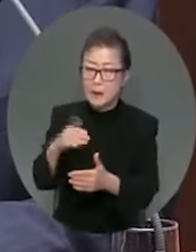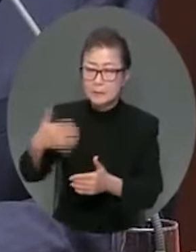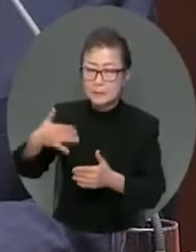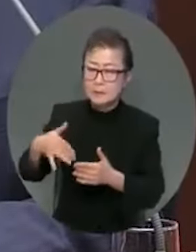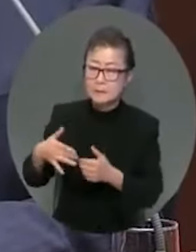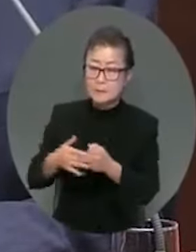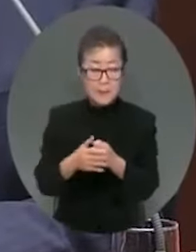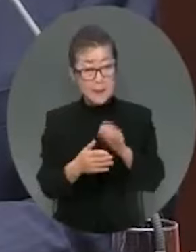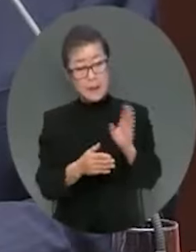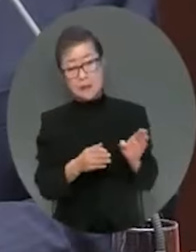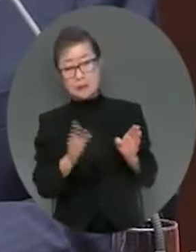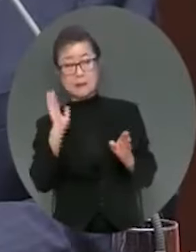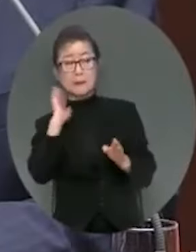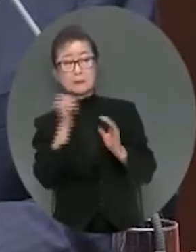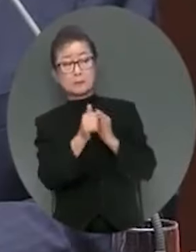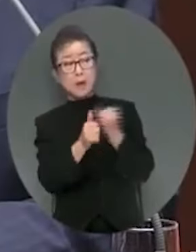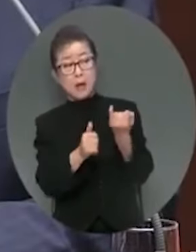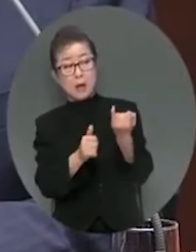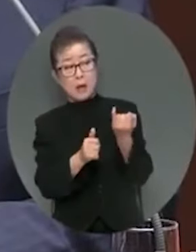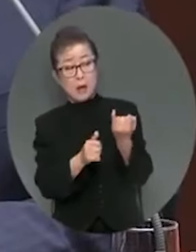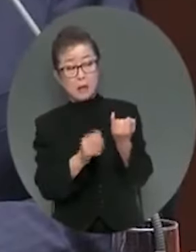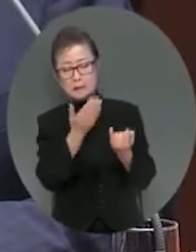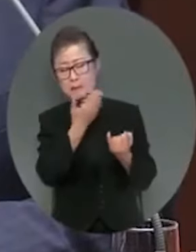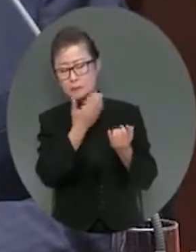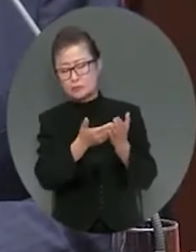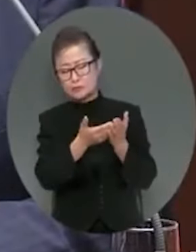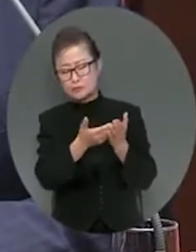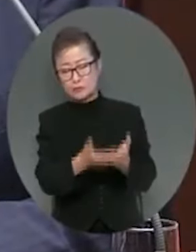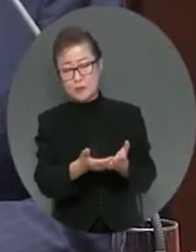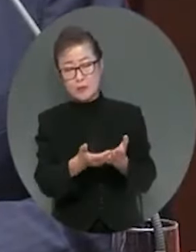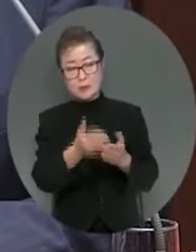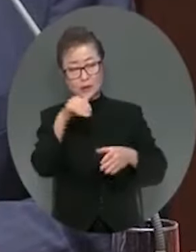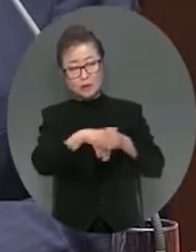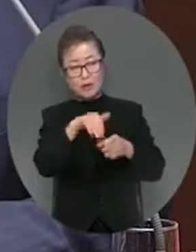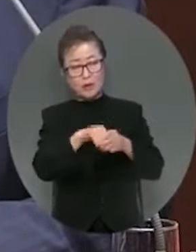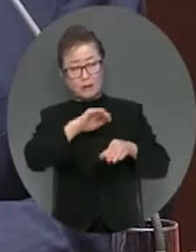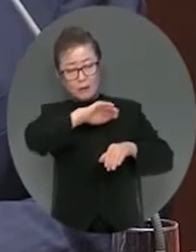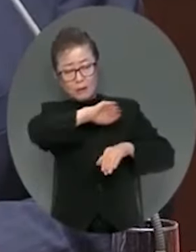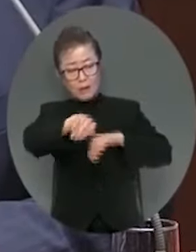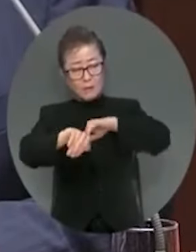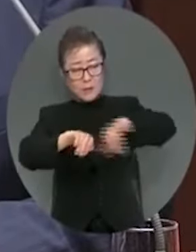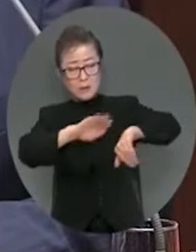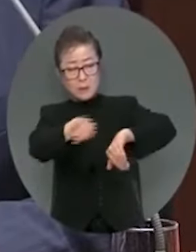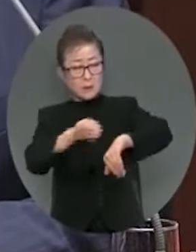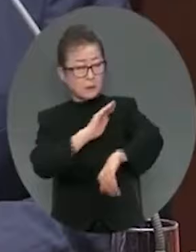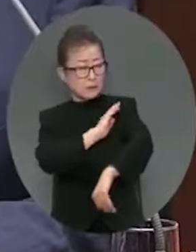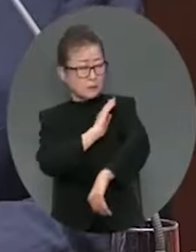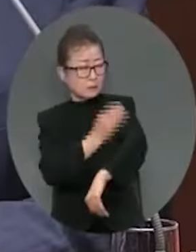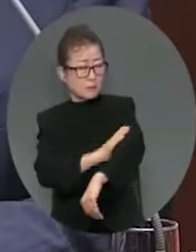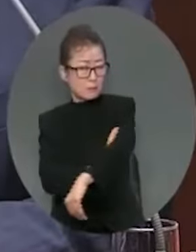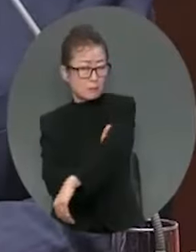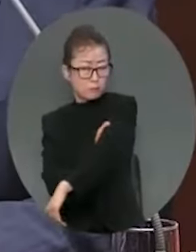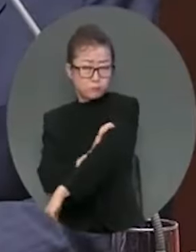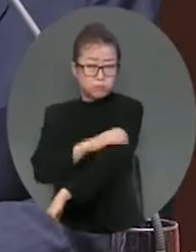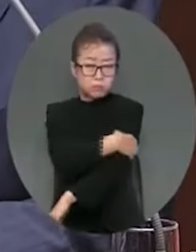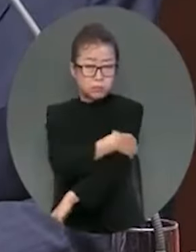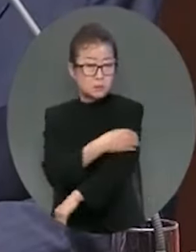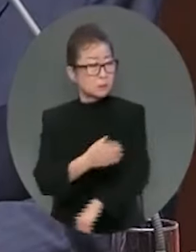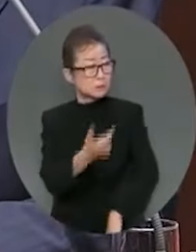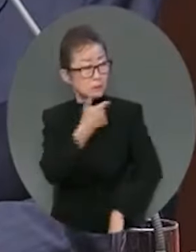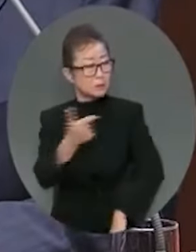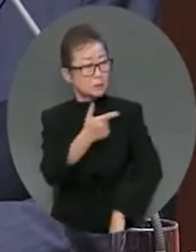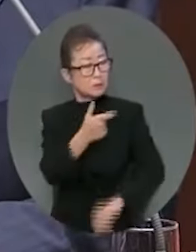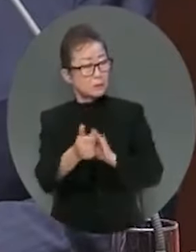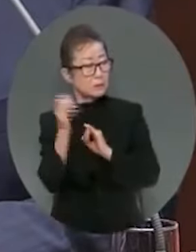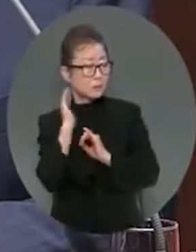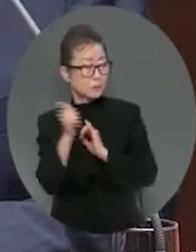예. 중대한 선거 개입을 한 것이고 국정 개입을 한 것이고 나아가서는 이 자체가